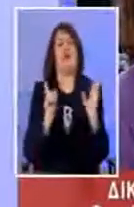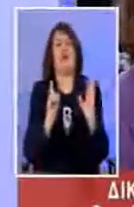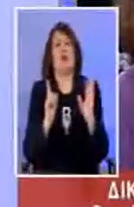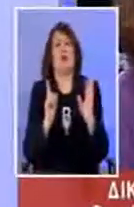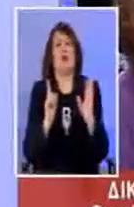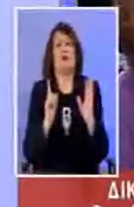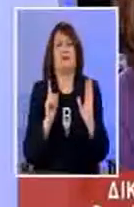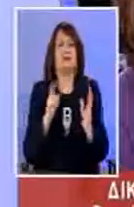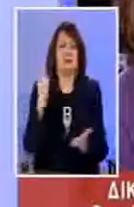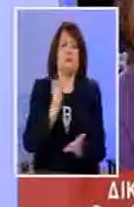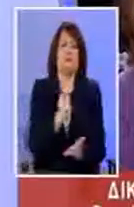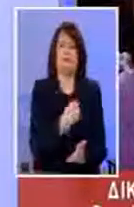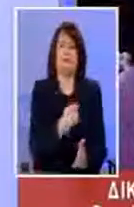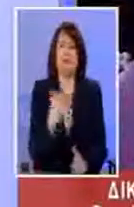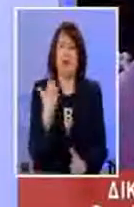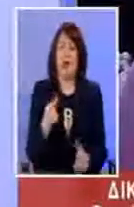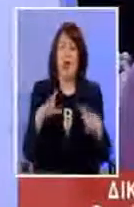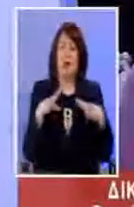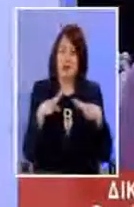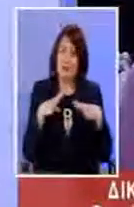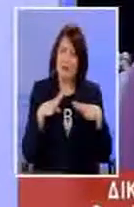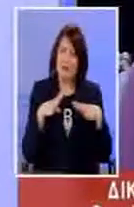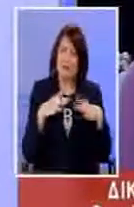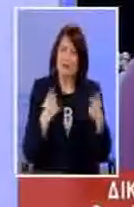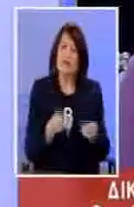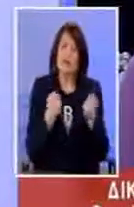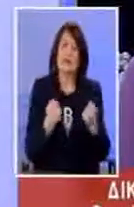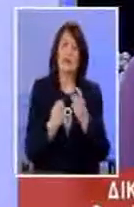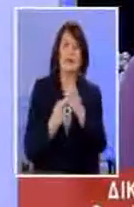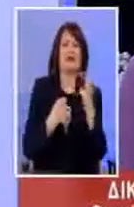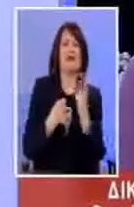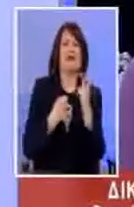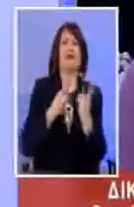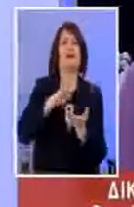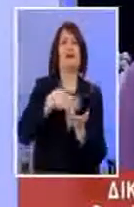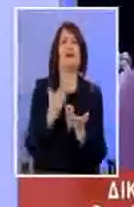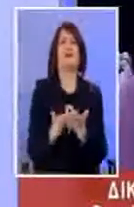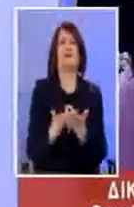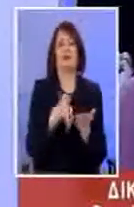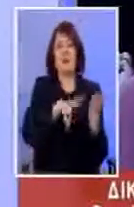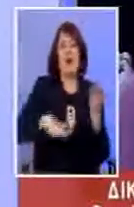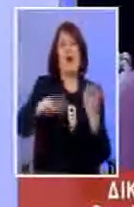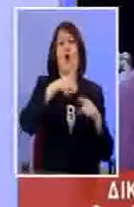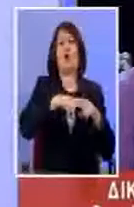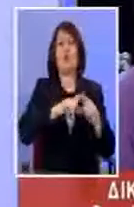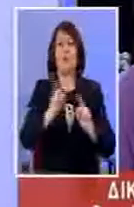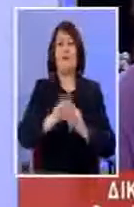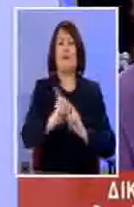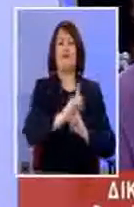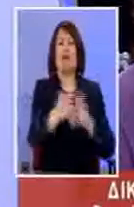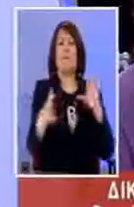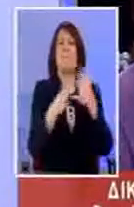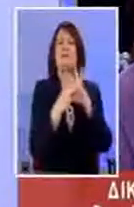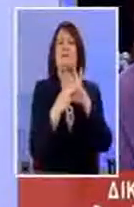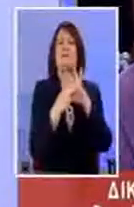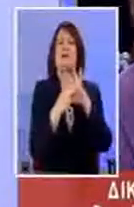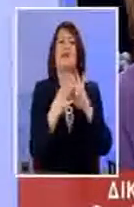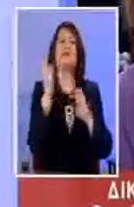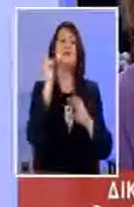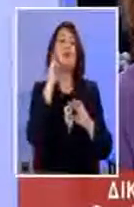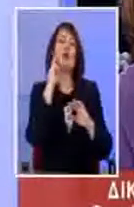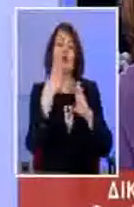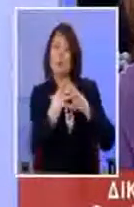ταμείο ή οτιδήποτε. Έχουμε τις δομές έτοιμες, χρησιμοποιούμε τρεις ανθρώπους, κάνουμε όλη την Ελλάδα προσβάσιμη στη